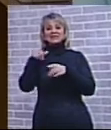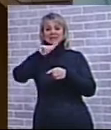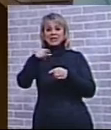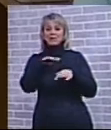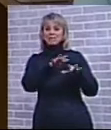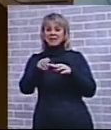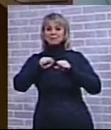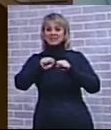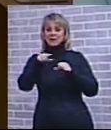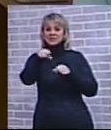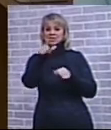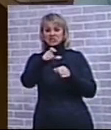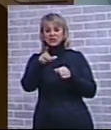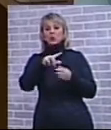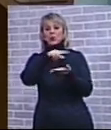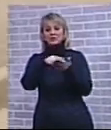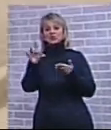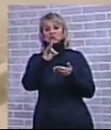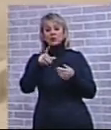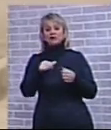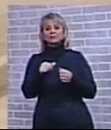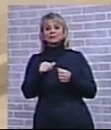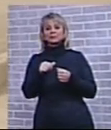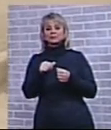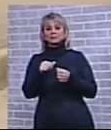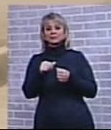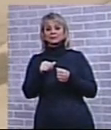мер безопасности населения города Ростова.